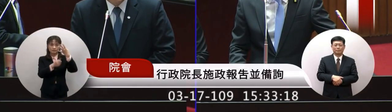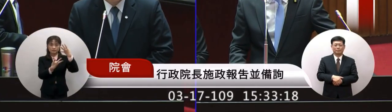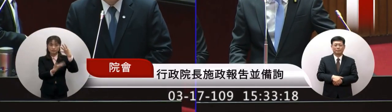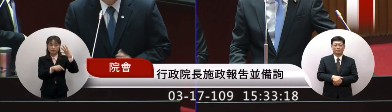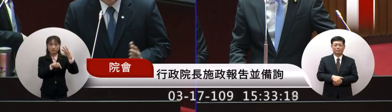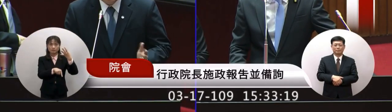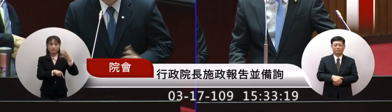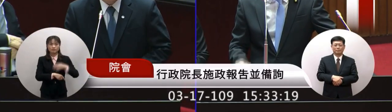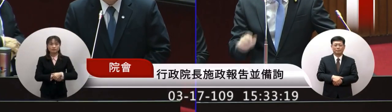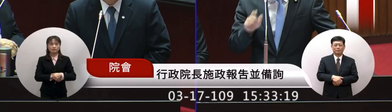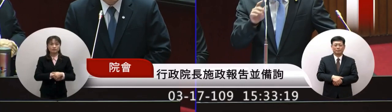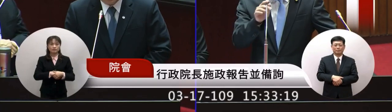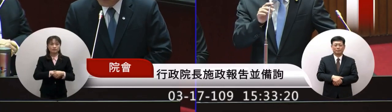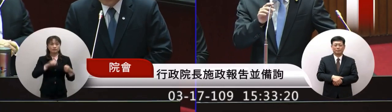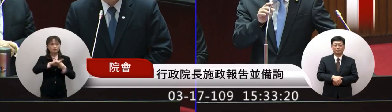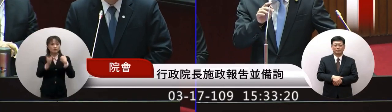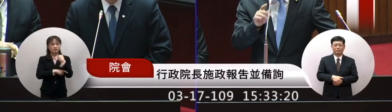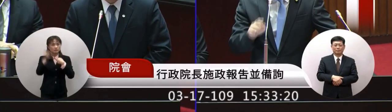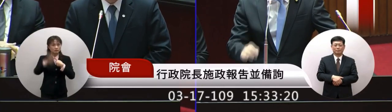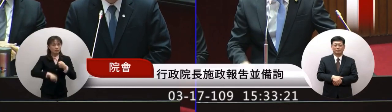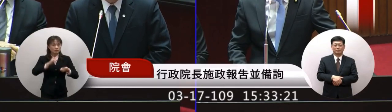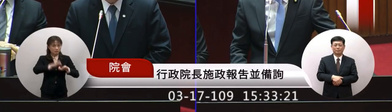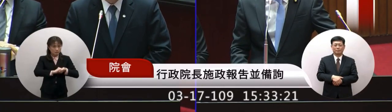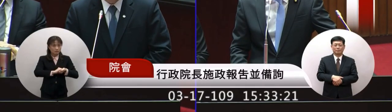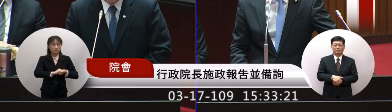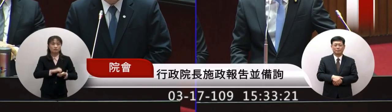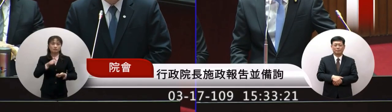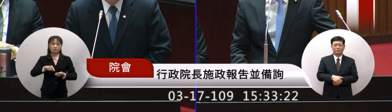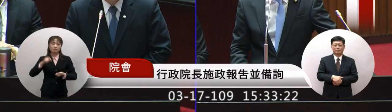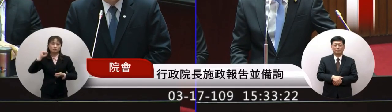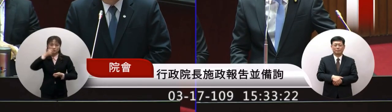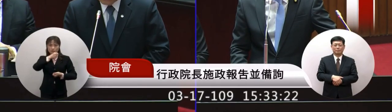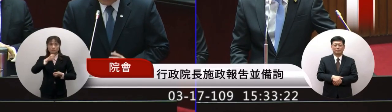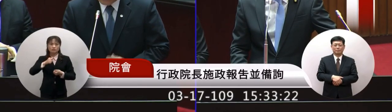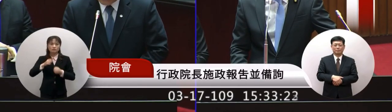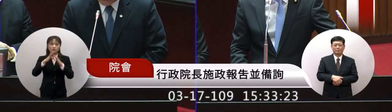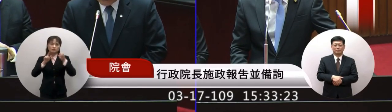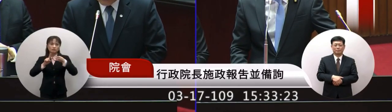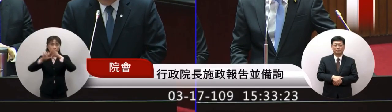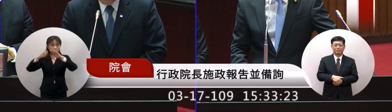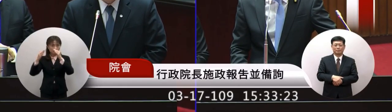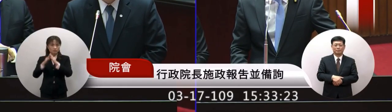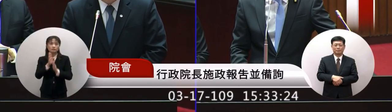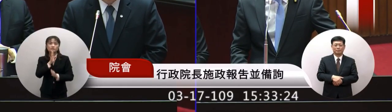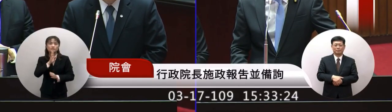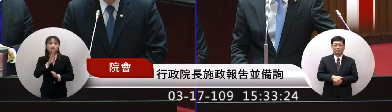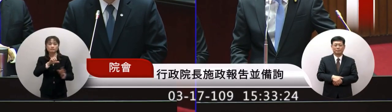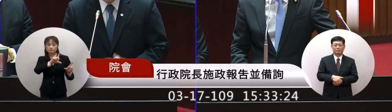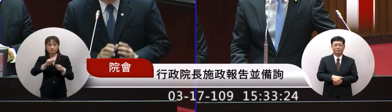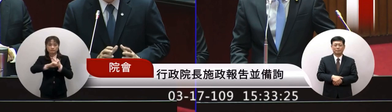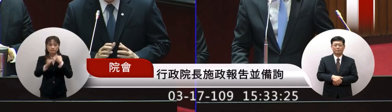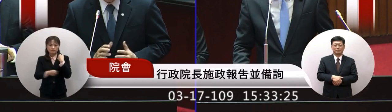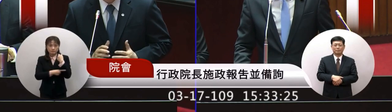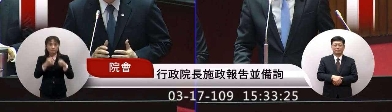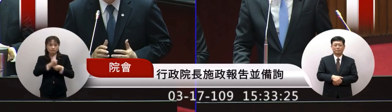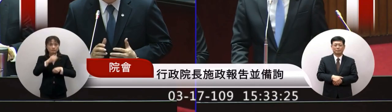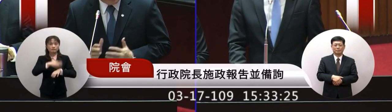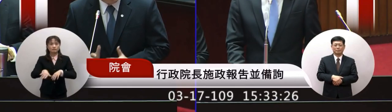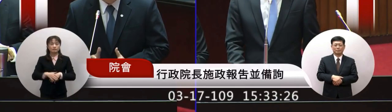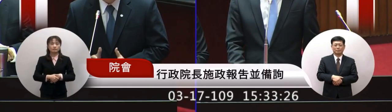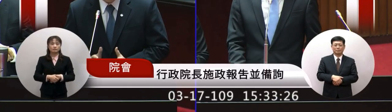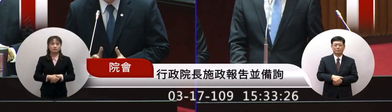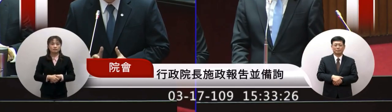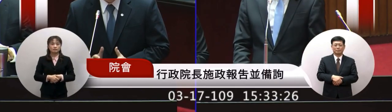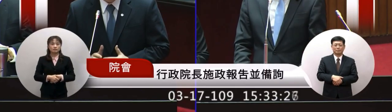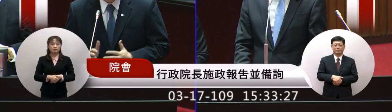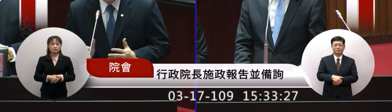然判决的结果，因为台湾是民主的国家，依法哈这个行政啦哈，那绝对会当然